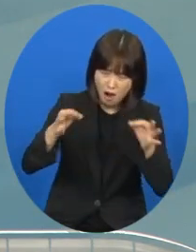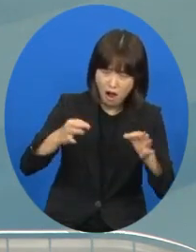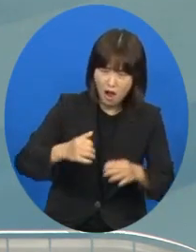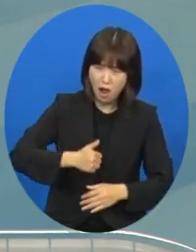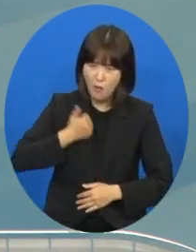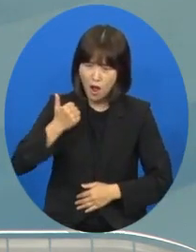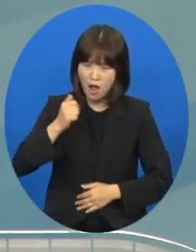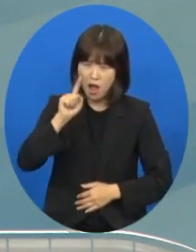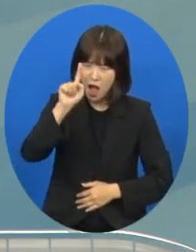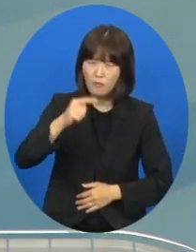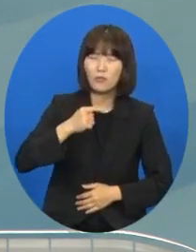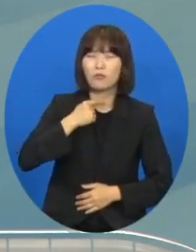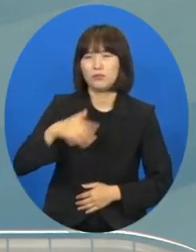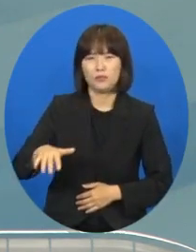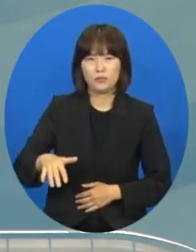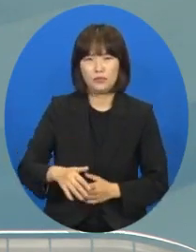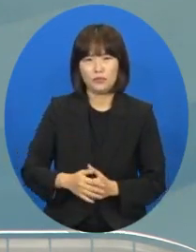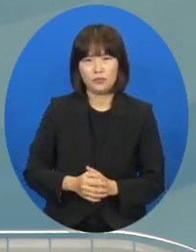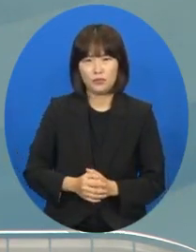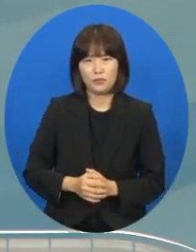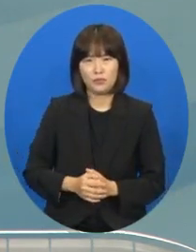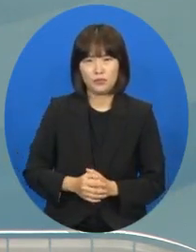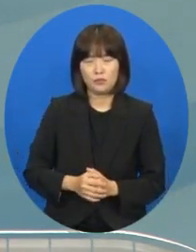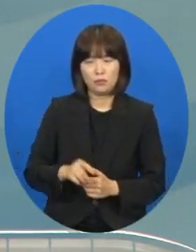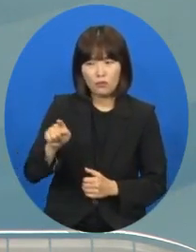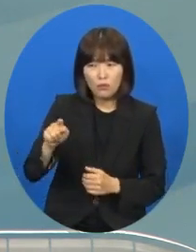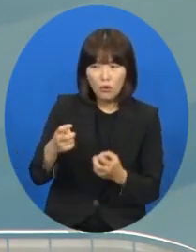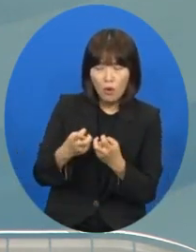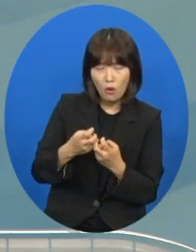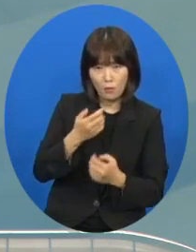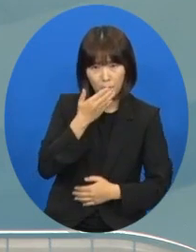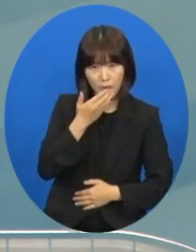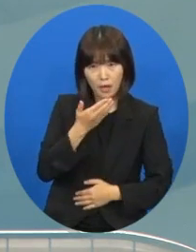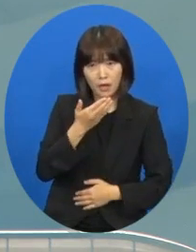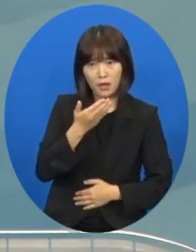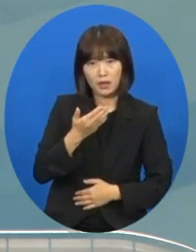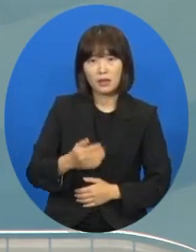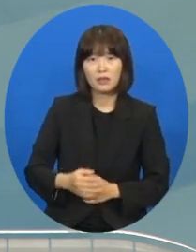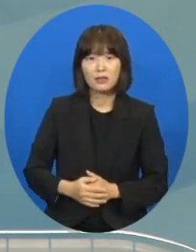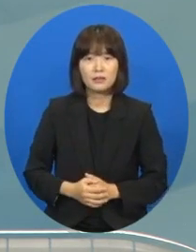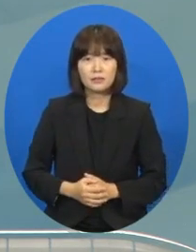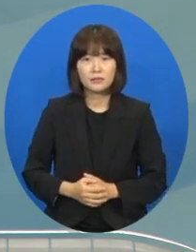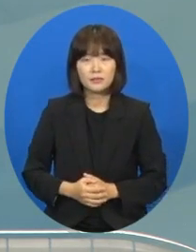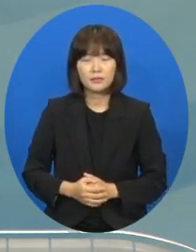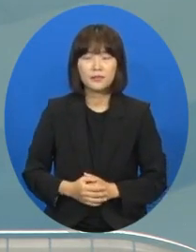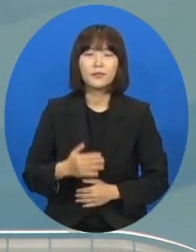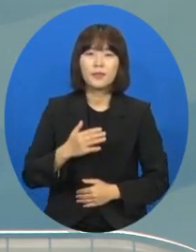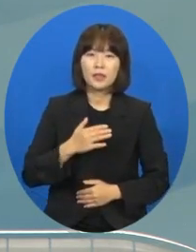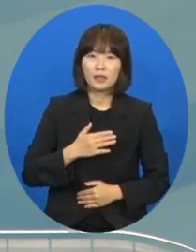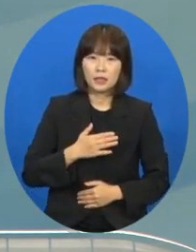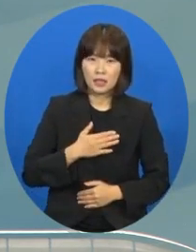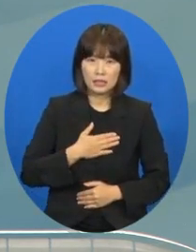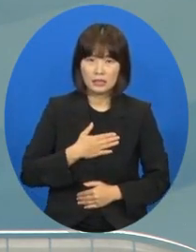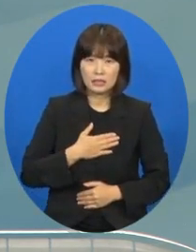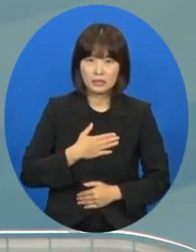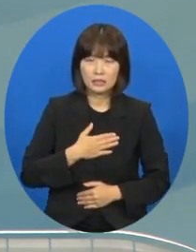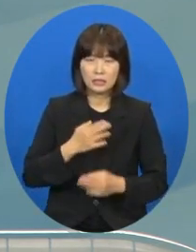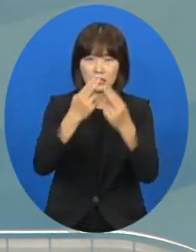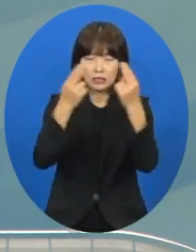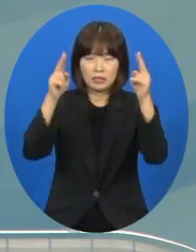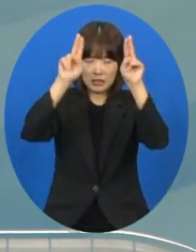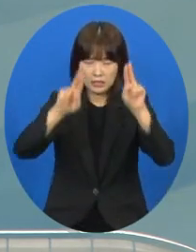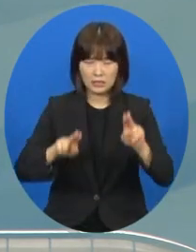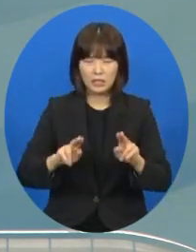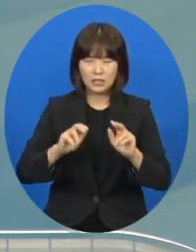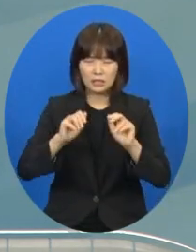적이 없다고. 어떻게 그게 가능할까요? 나는 신사참배까지 한